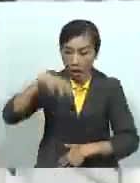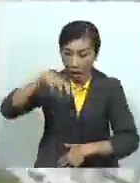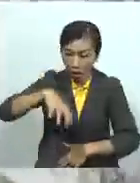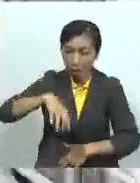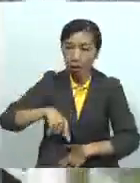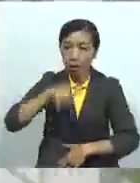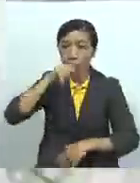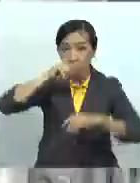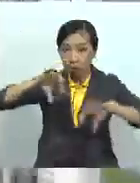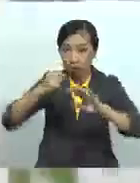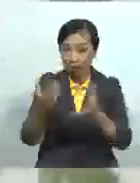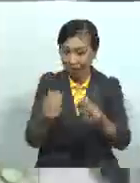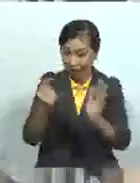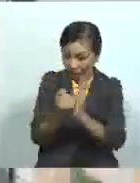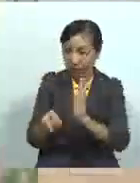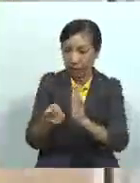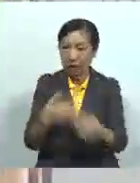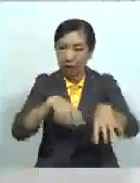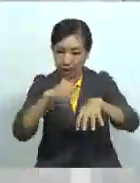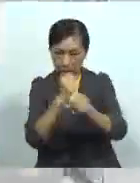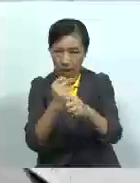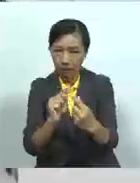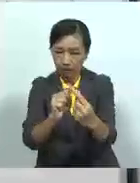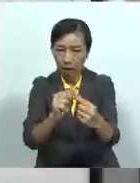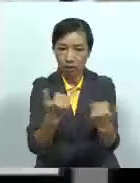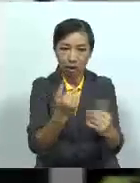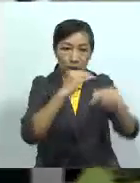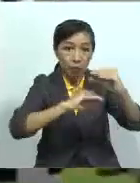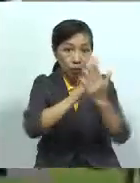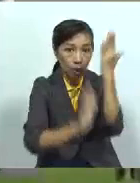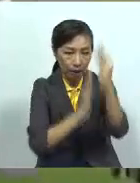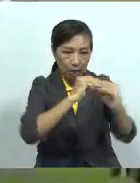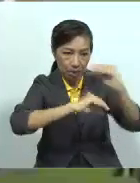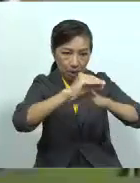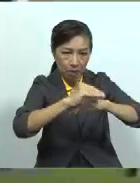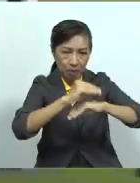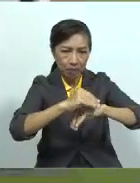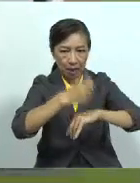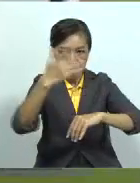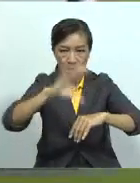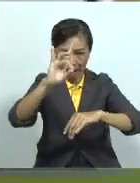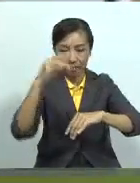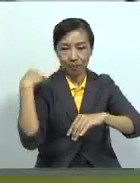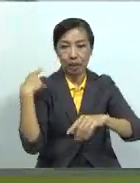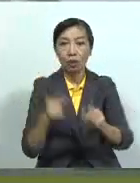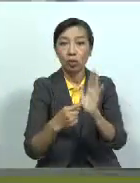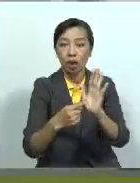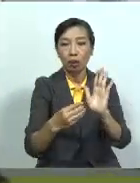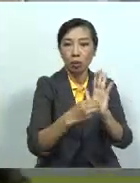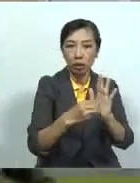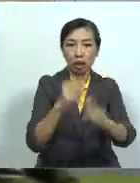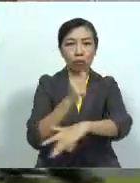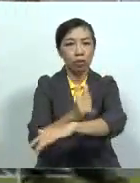2ต่อเนื่องโดยขณะนี้อยู่ระหว่างสำรวจพื้นที่8โครงการทั่วไทยอาทิพื้นที่กรุงเทพมหานครอยุ